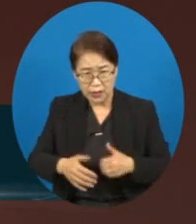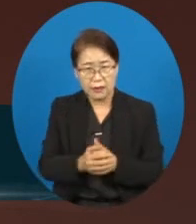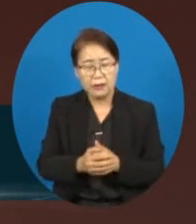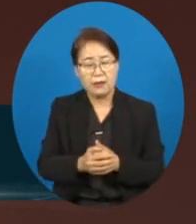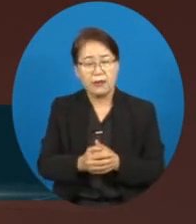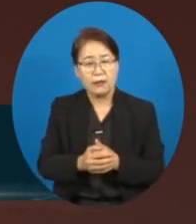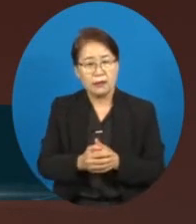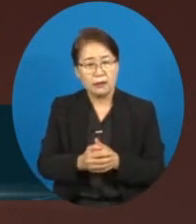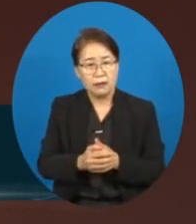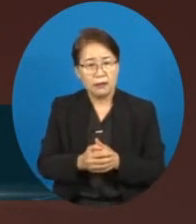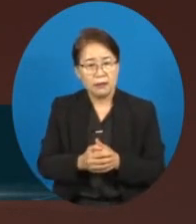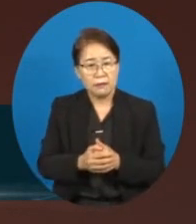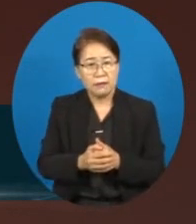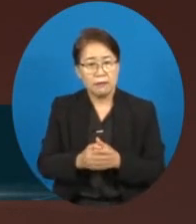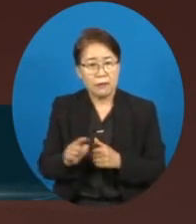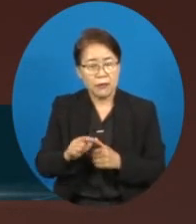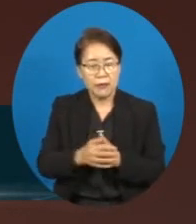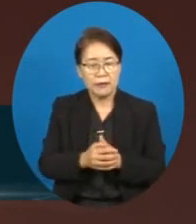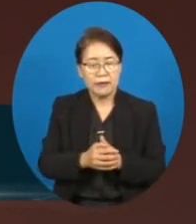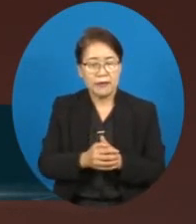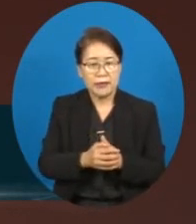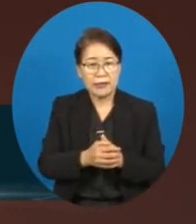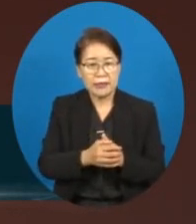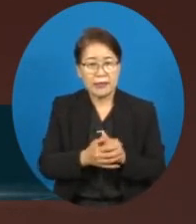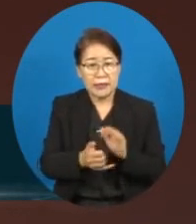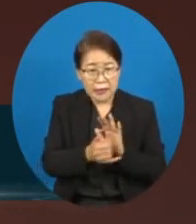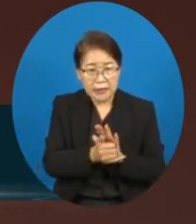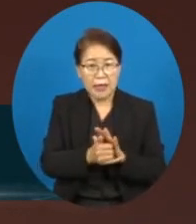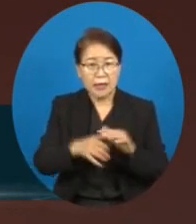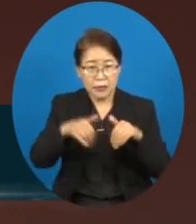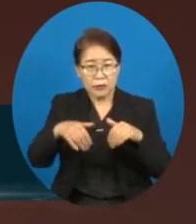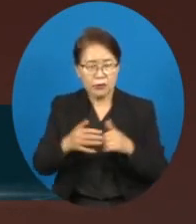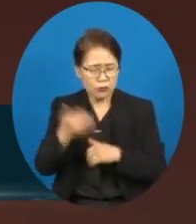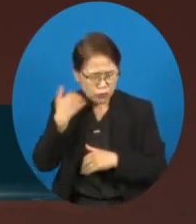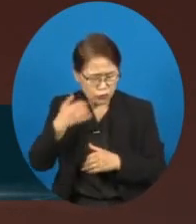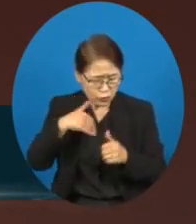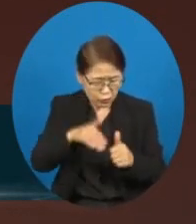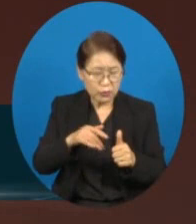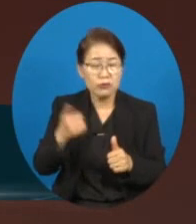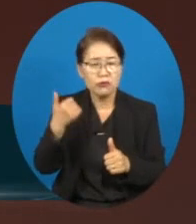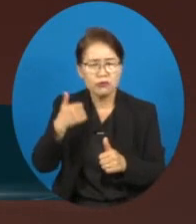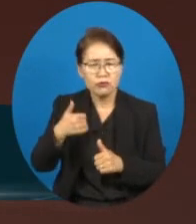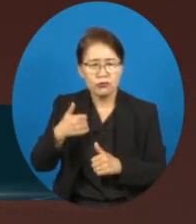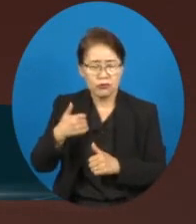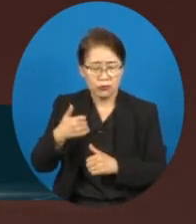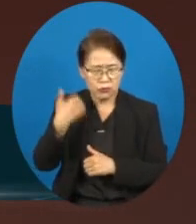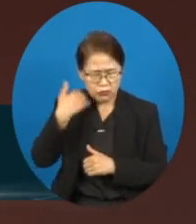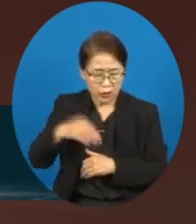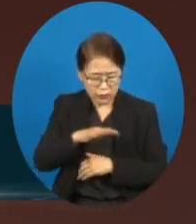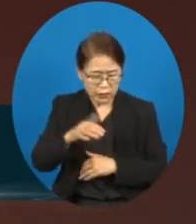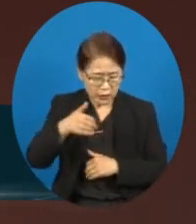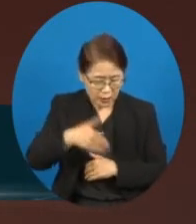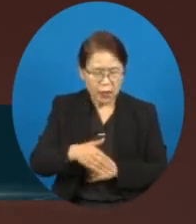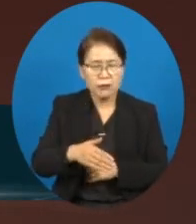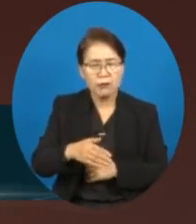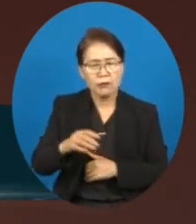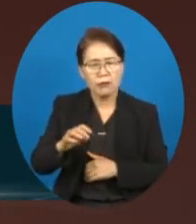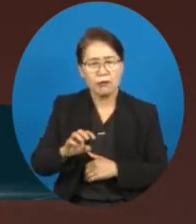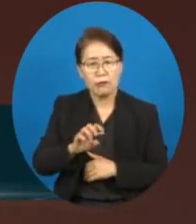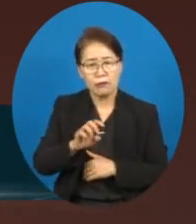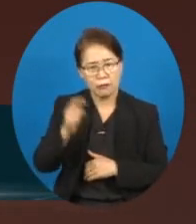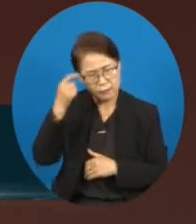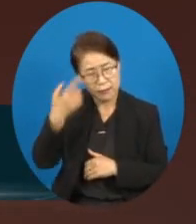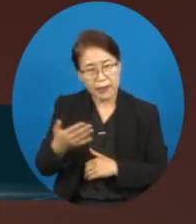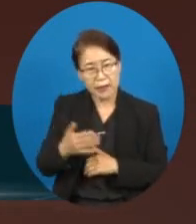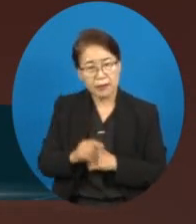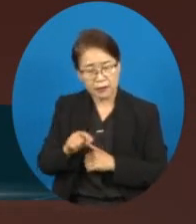이렇게 대답하지 않았습니까? 우리 다 같이 읽겠어요. 내가 누구를 보내며 누가 우리를 위하여 갈고 하시니 그때에